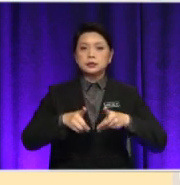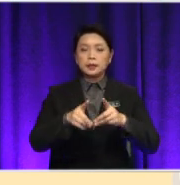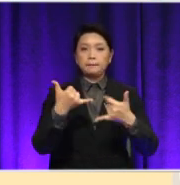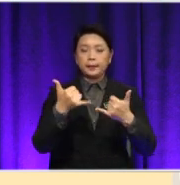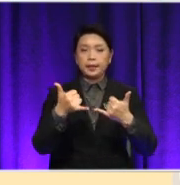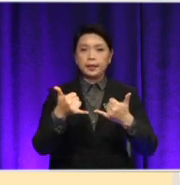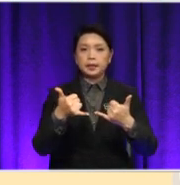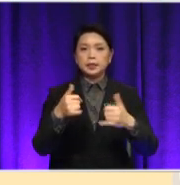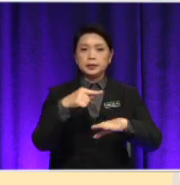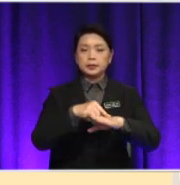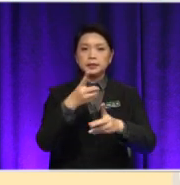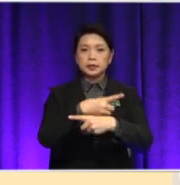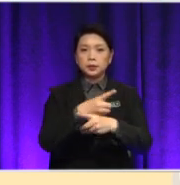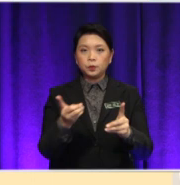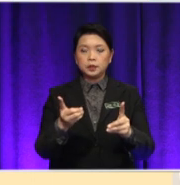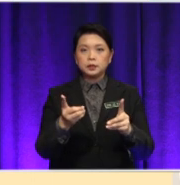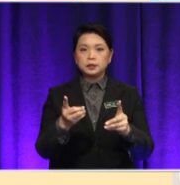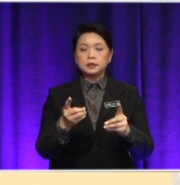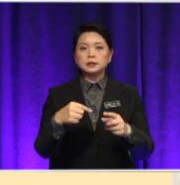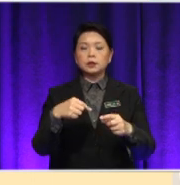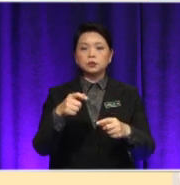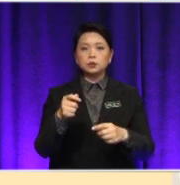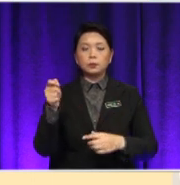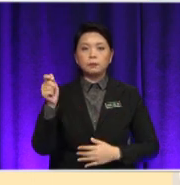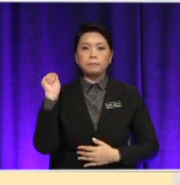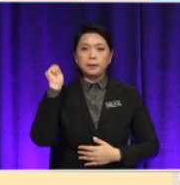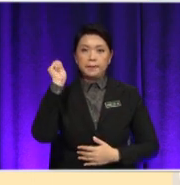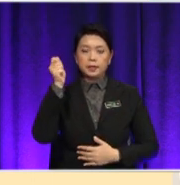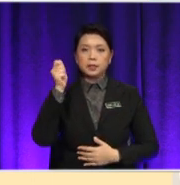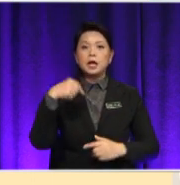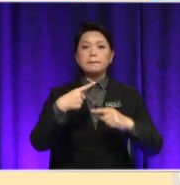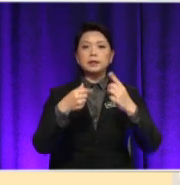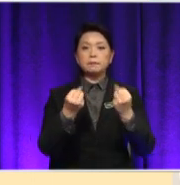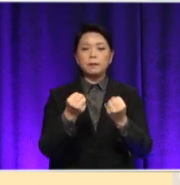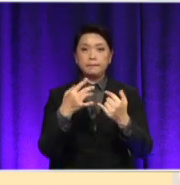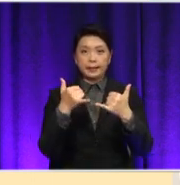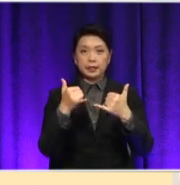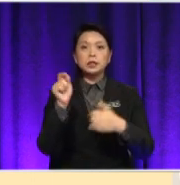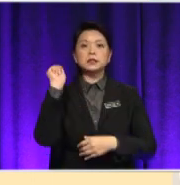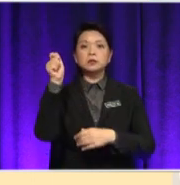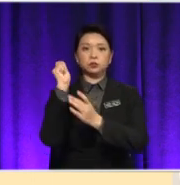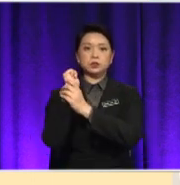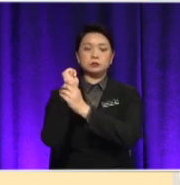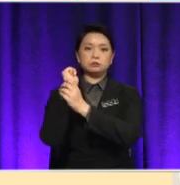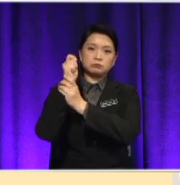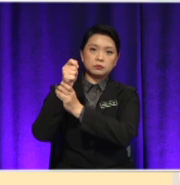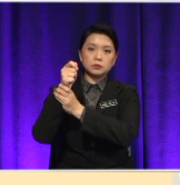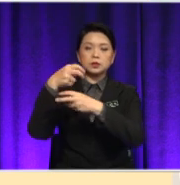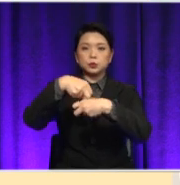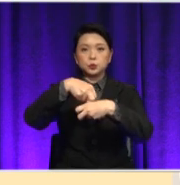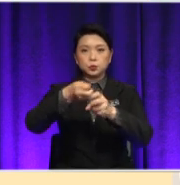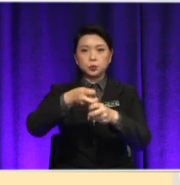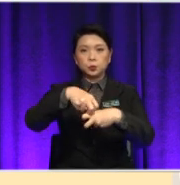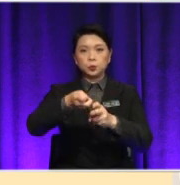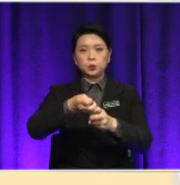Okey. Sebab tu saya hendak melakukan smash, tangan saya tiba-tiba terkehel. Saya pun tak tahu kenapa. Bukan salah awak, salah